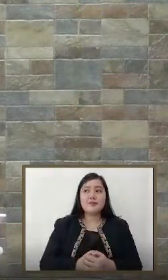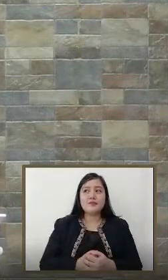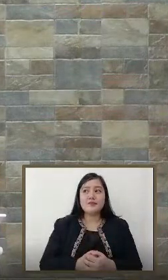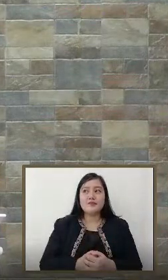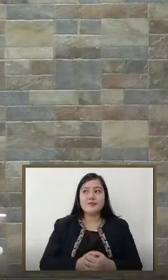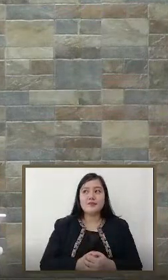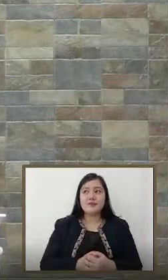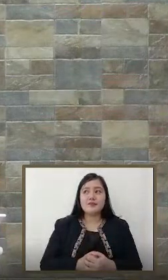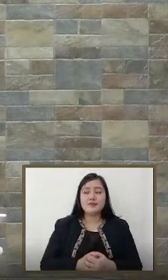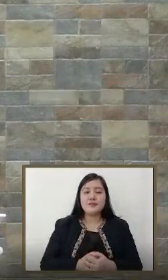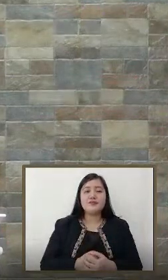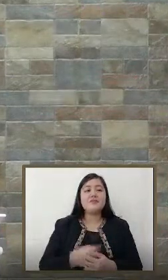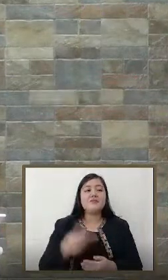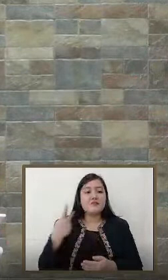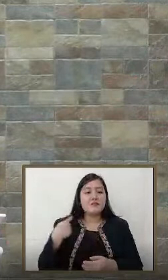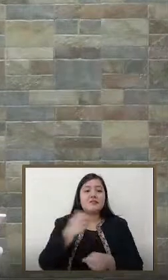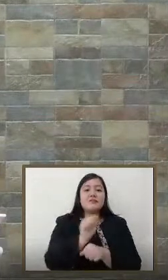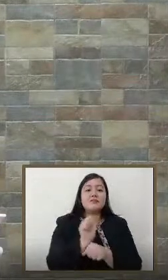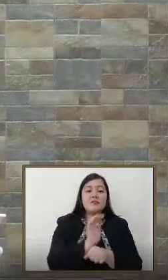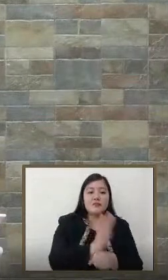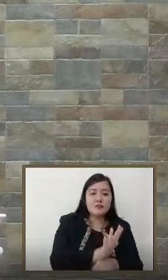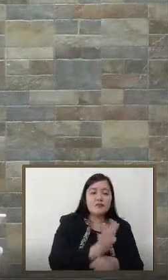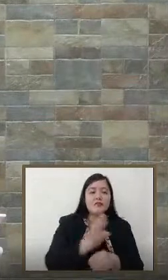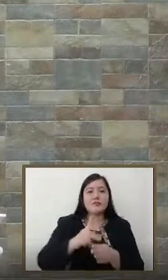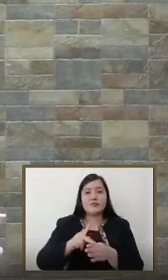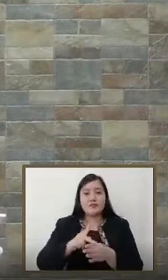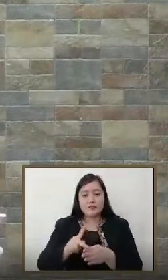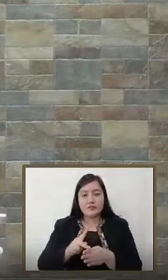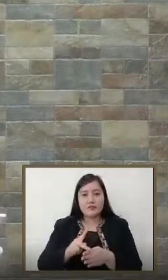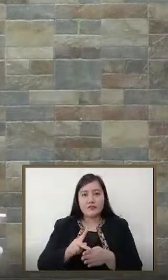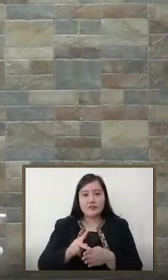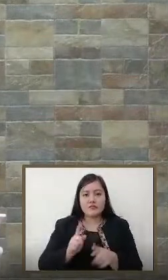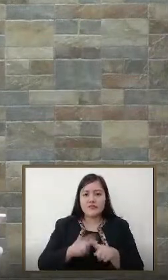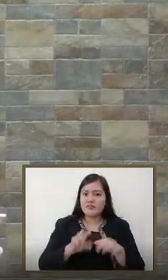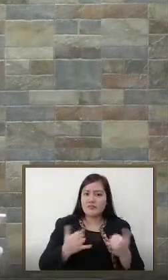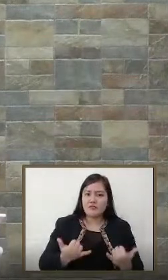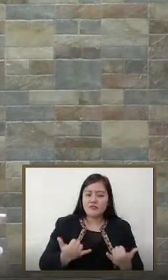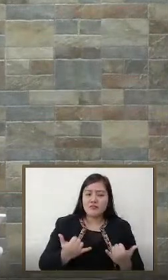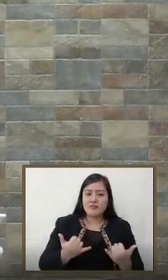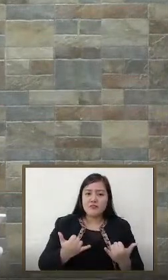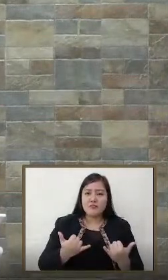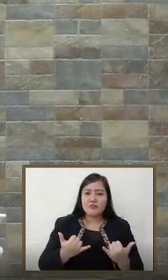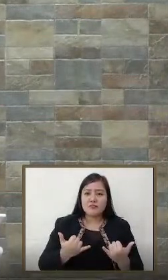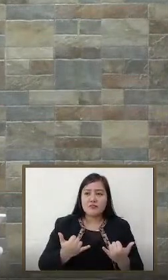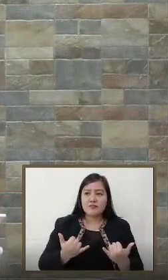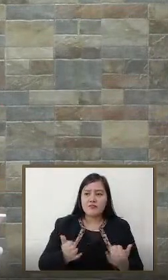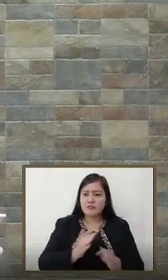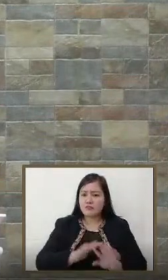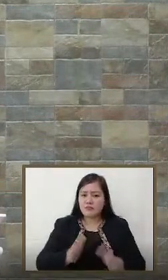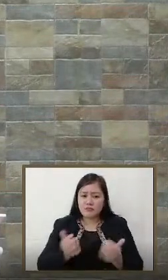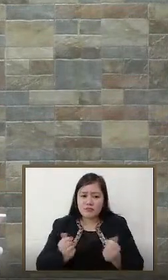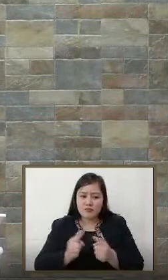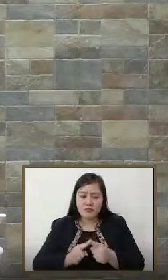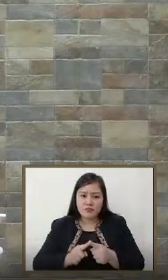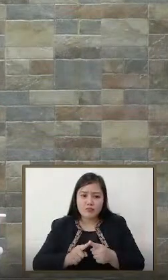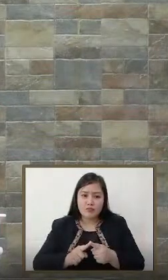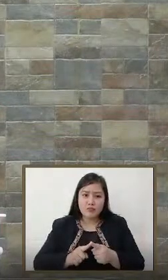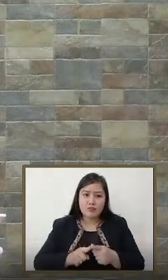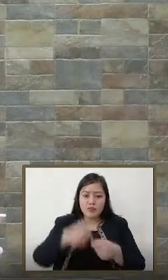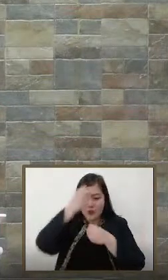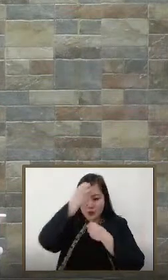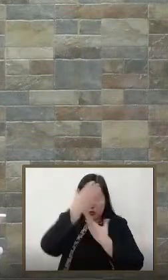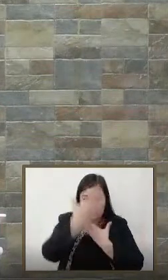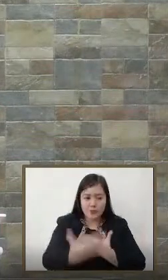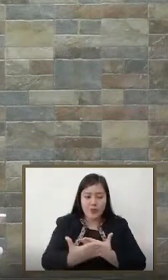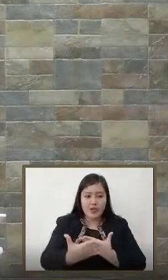Mga advice, prinsipyo. Pero ngayon, nakakalungkot. Ayaw sumunod sa proseso ng